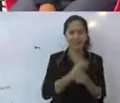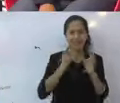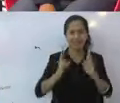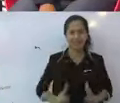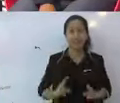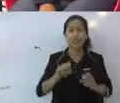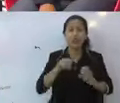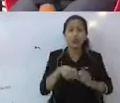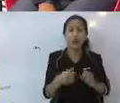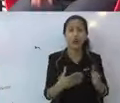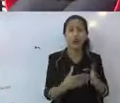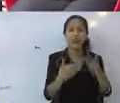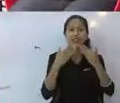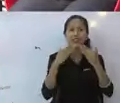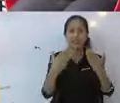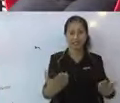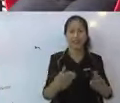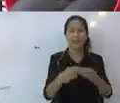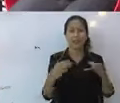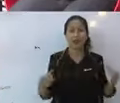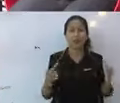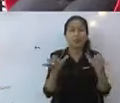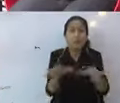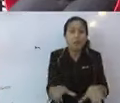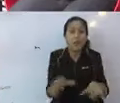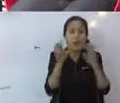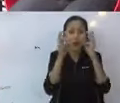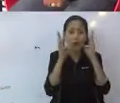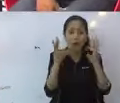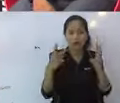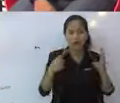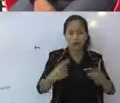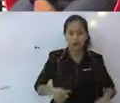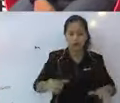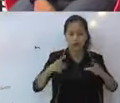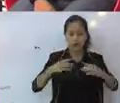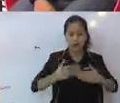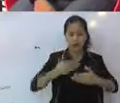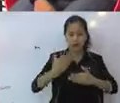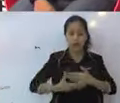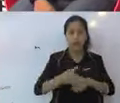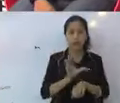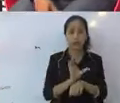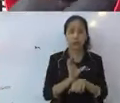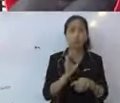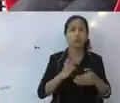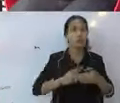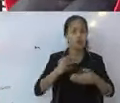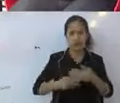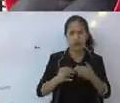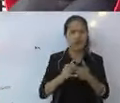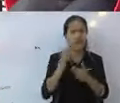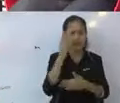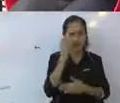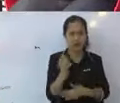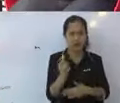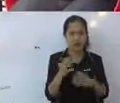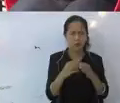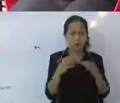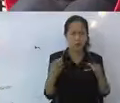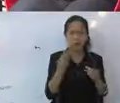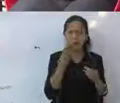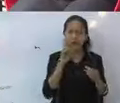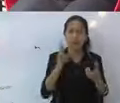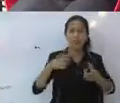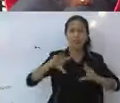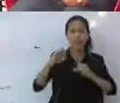Alright, so again maraming salamat. Stay tuned in lang po kayo dyan. E-ere na po mamaya yung The Baptist Lunch kaya mas maganda makapag-imbita po kayo ng